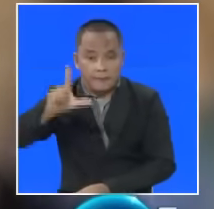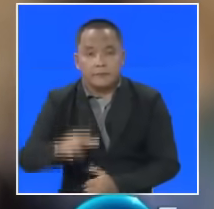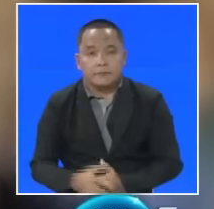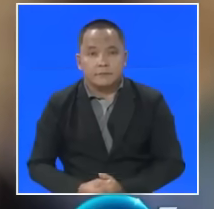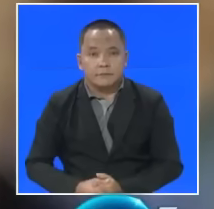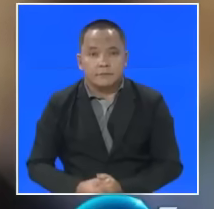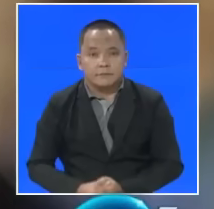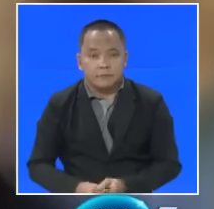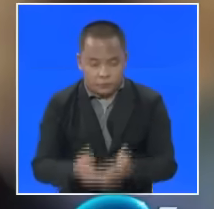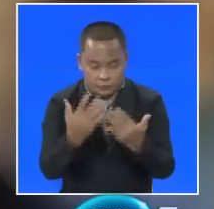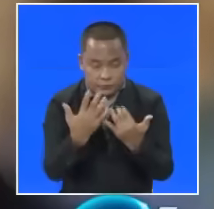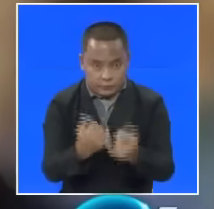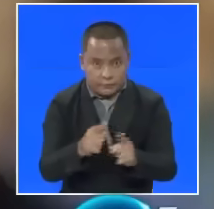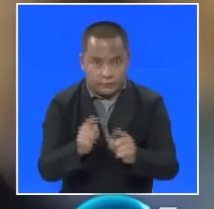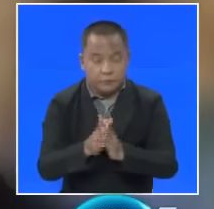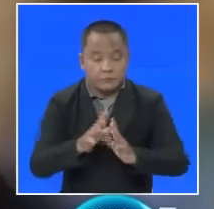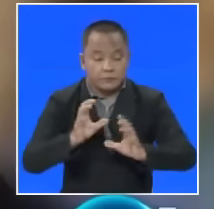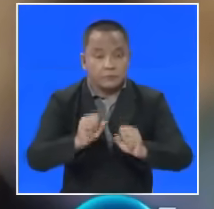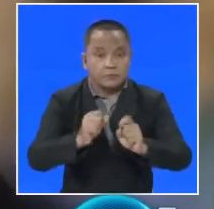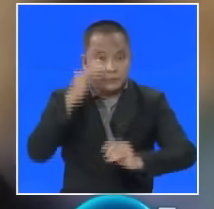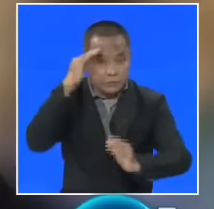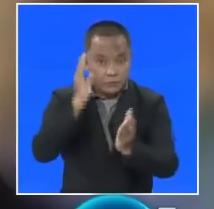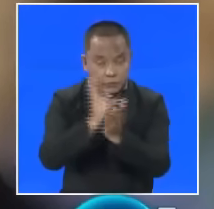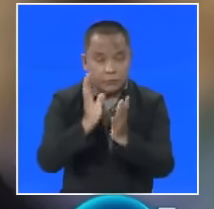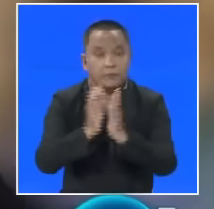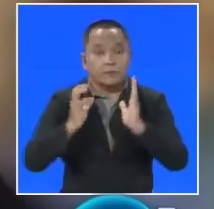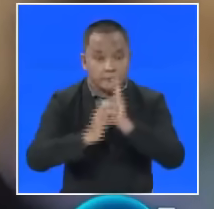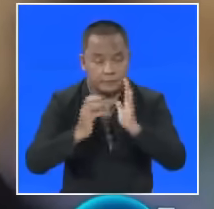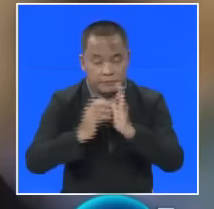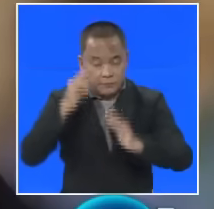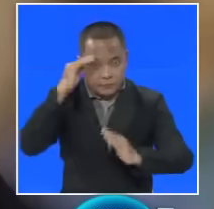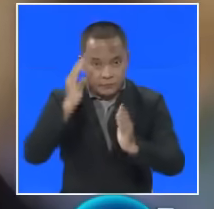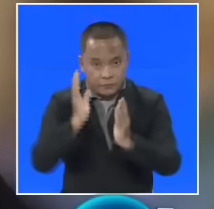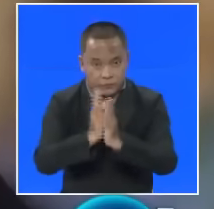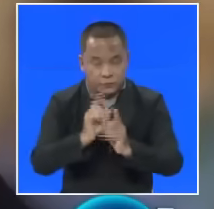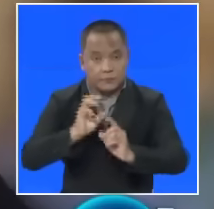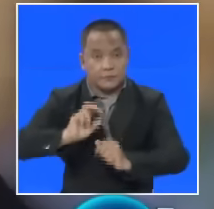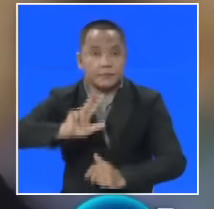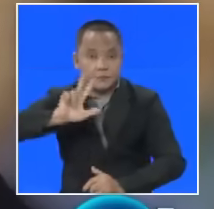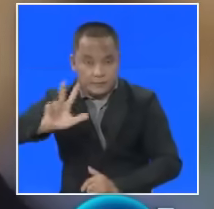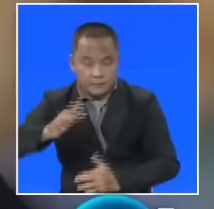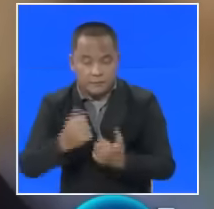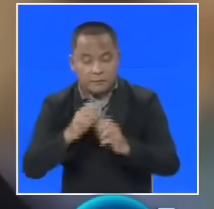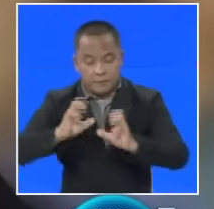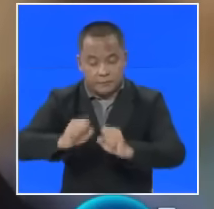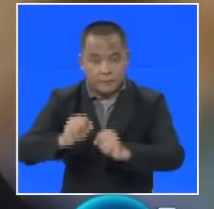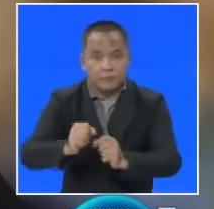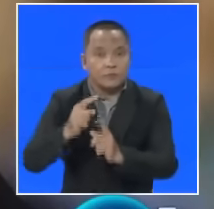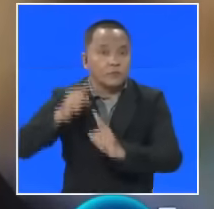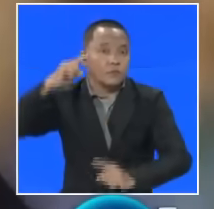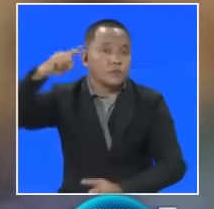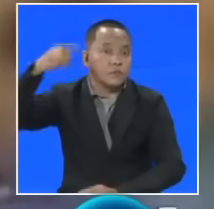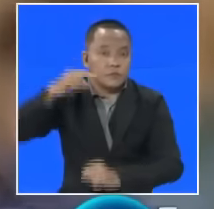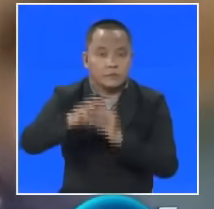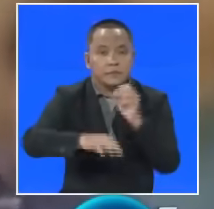ล้วค่ะซึ่งวันนี้นะคะก็มีปฏิบัติการของตำรวจกองบังคับการปราบปรามค่ะตำรวจกองกำกับการ3นะคะมีการจับกุมนางสาวทมน